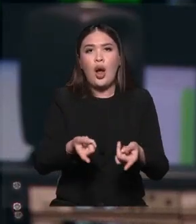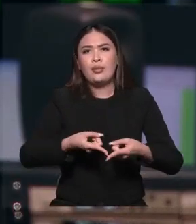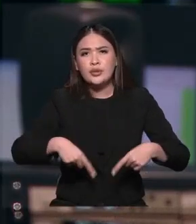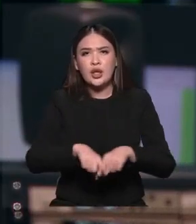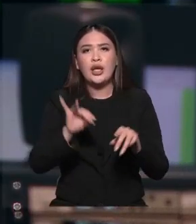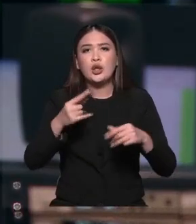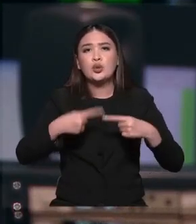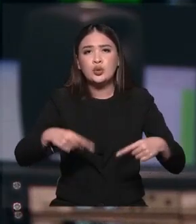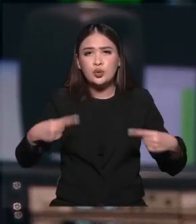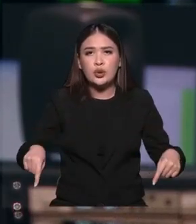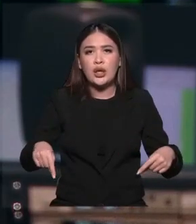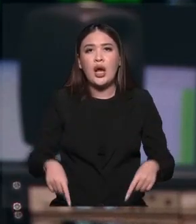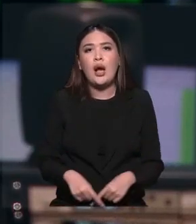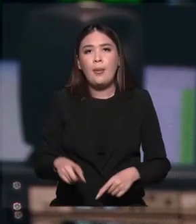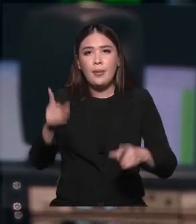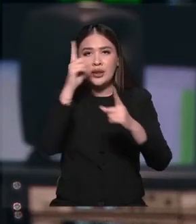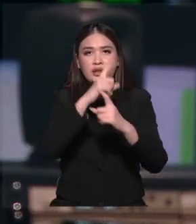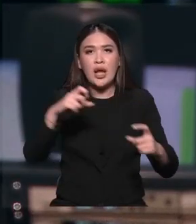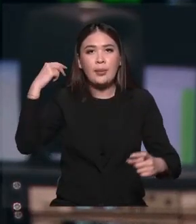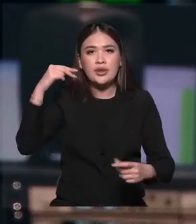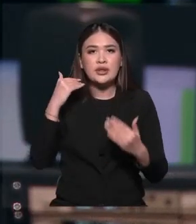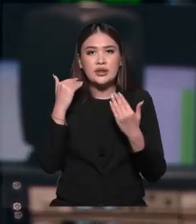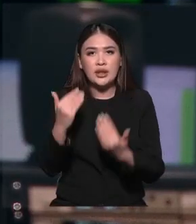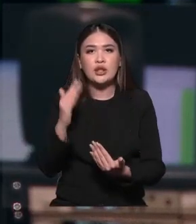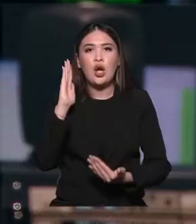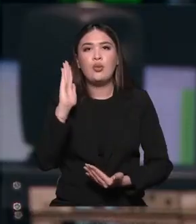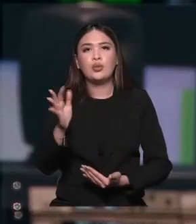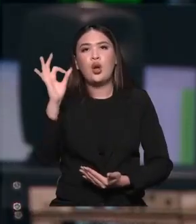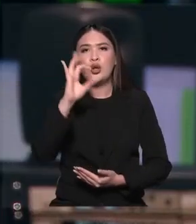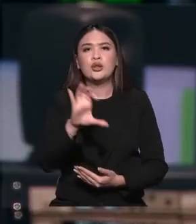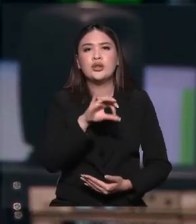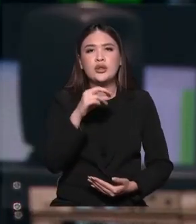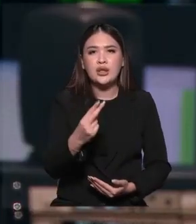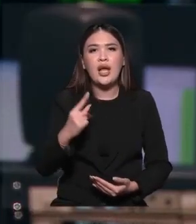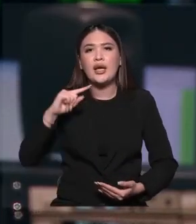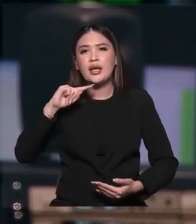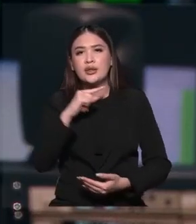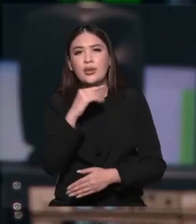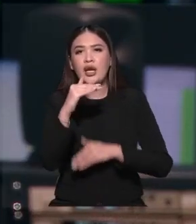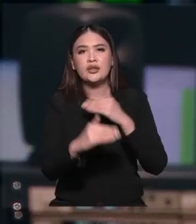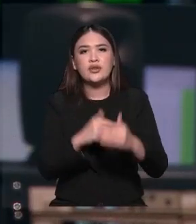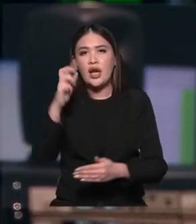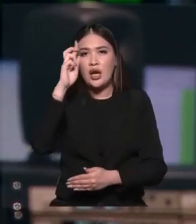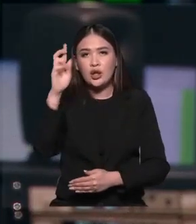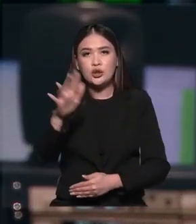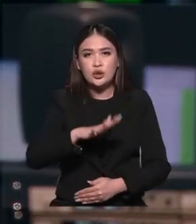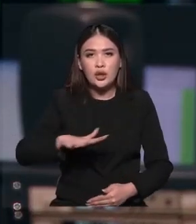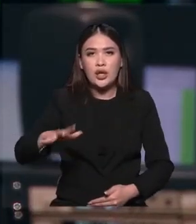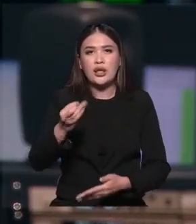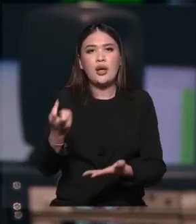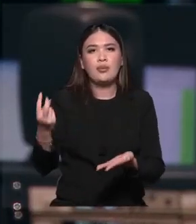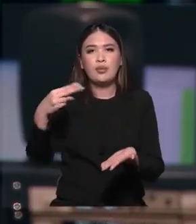другие Послание президента будет посвящено перспективам политического и социально-экономического развития страны на предстоящий